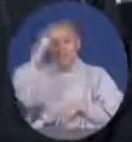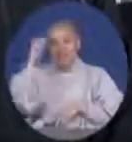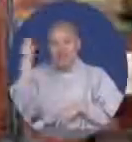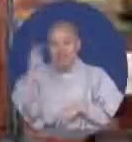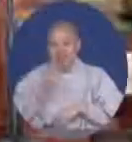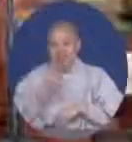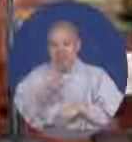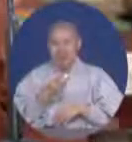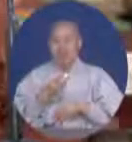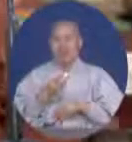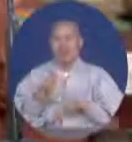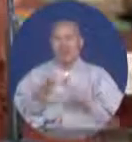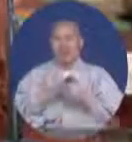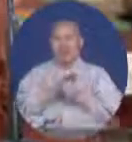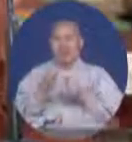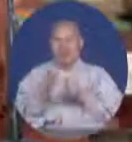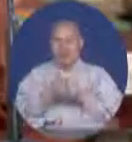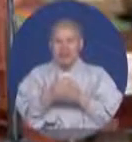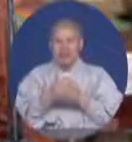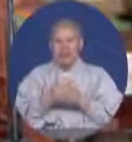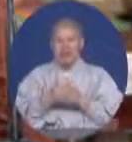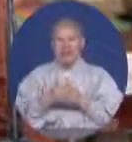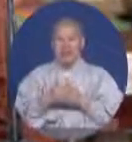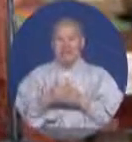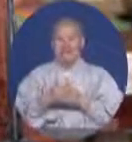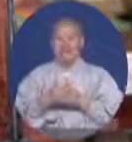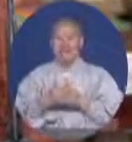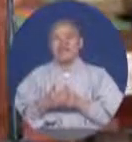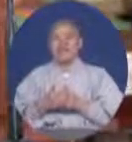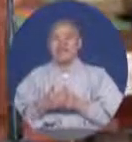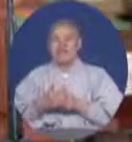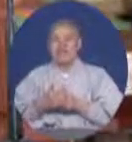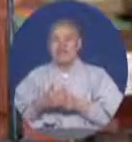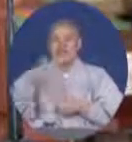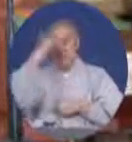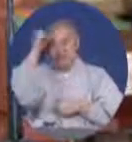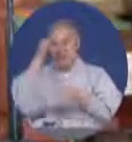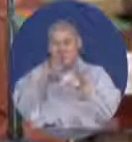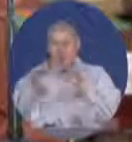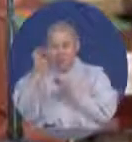가져와. 그러면 이 할머니들끼리 피가 나게 싸운다고.